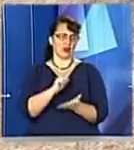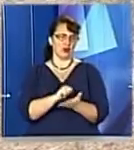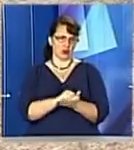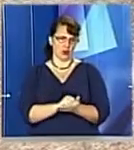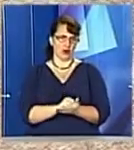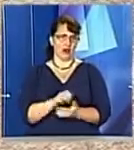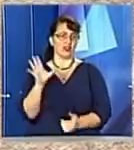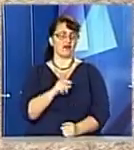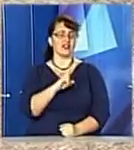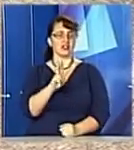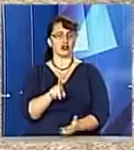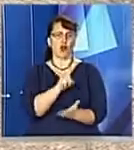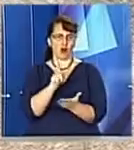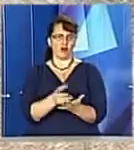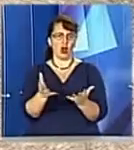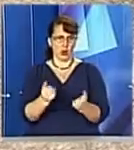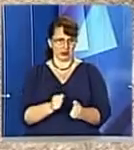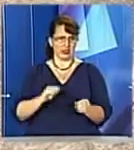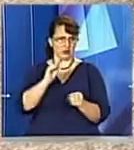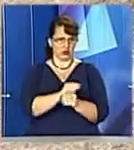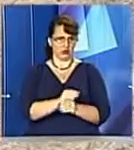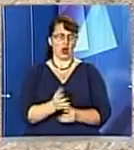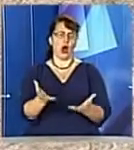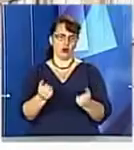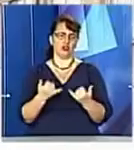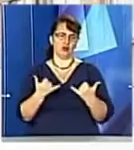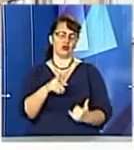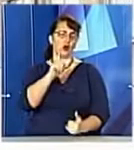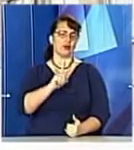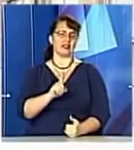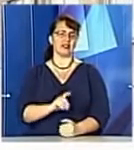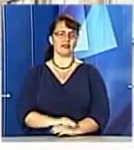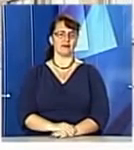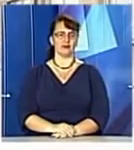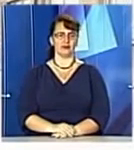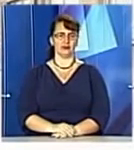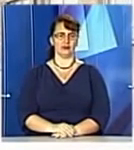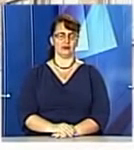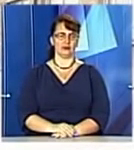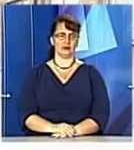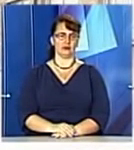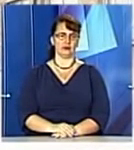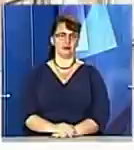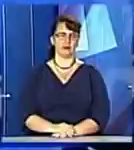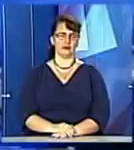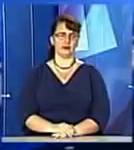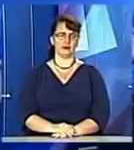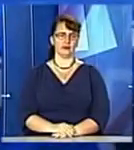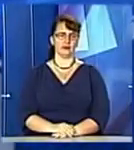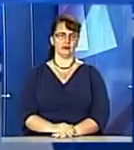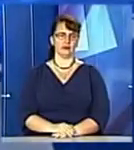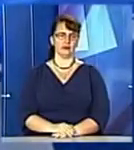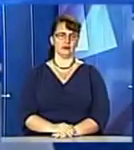І всі, хто повинен отримати надбавку, отримає її вже цього місяця. Марта Інко, Назар Петуляк, новини.